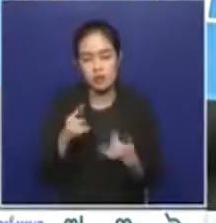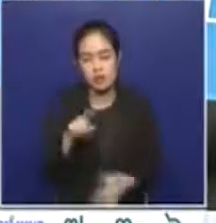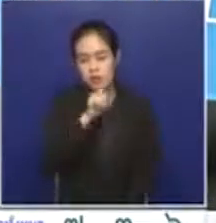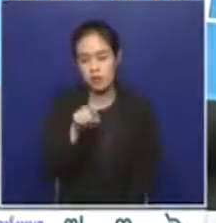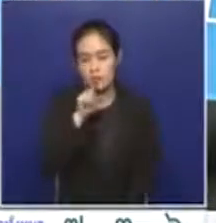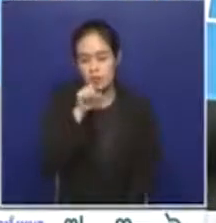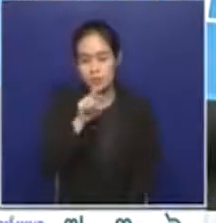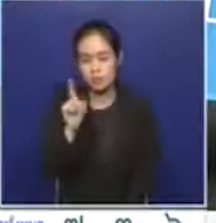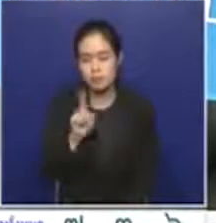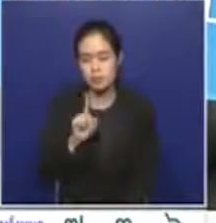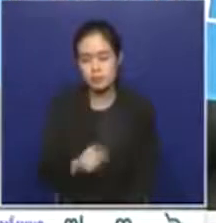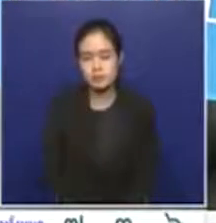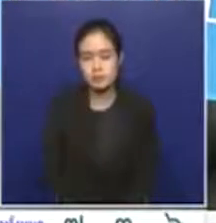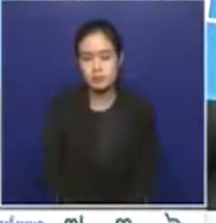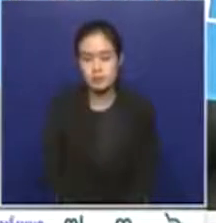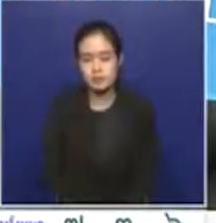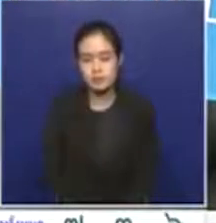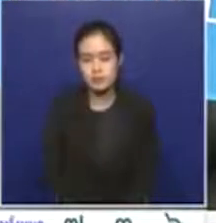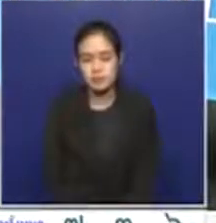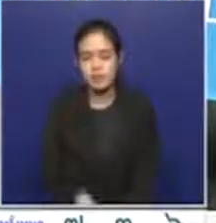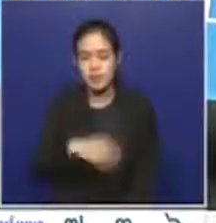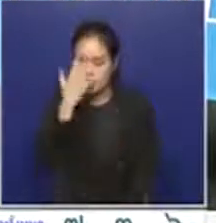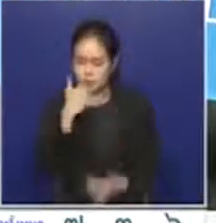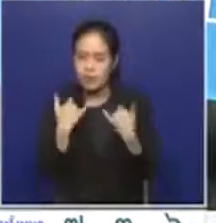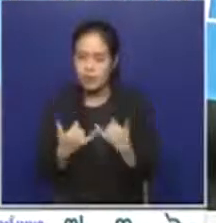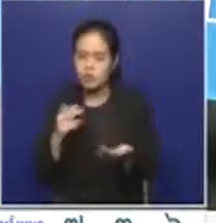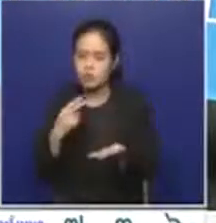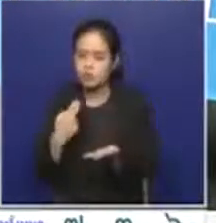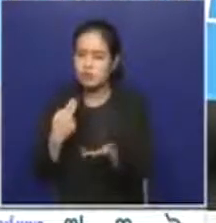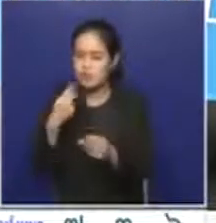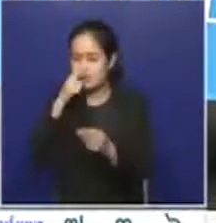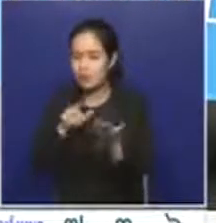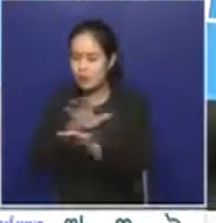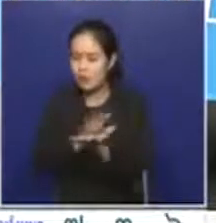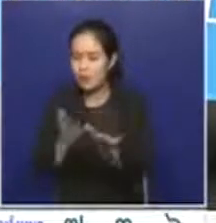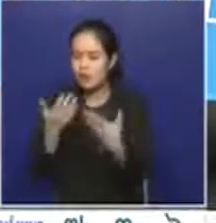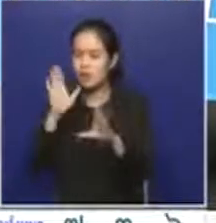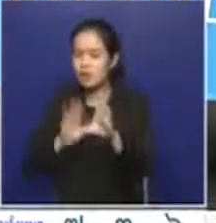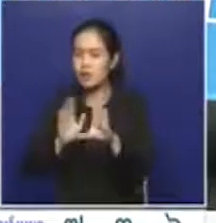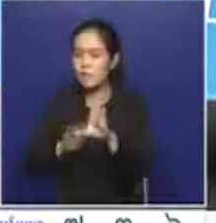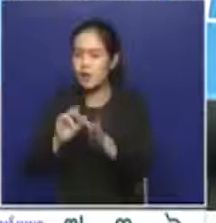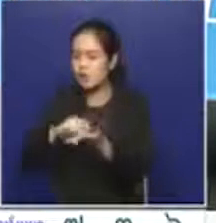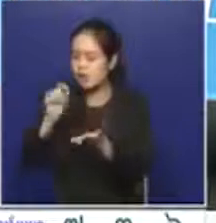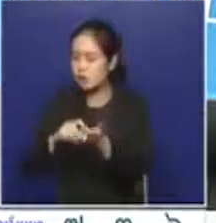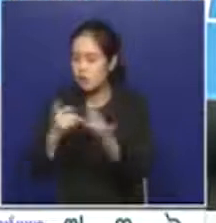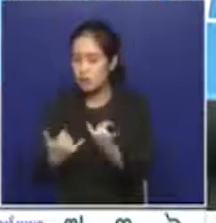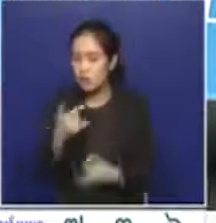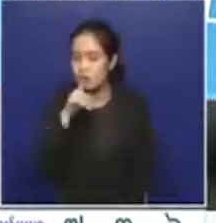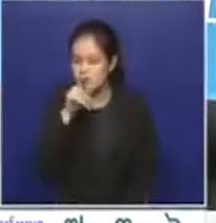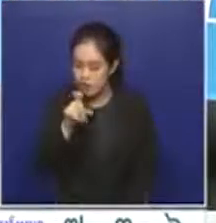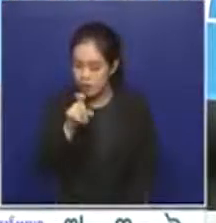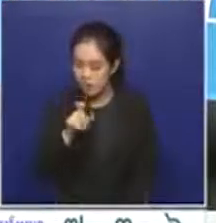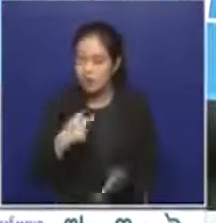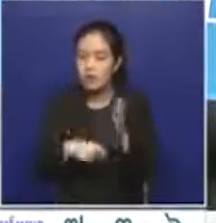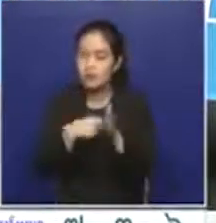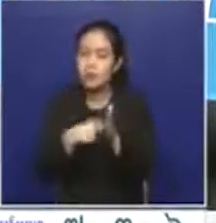ทยทีนี้คำถามถัดไปก็คงต้องถามว่าแล้วทำไมเพิ่งจะมาเซ็นตอนนี้ทำไมเราถึงต้องเข้าร่วมเป็นภาคีของ